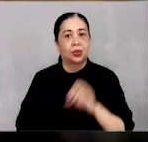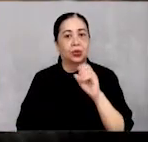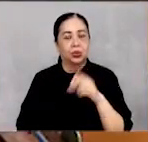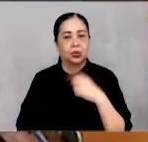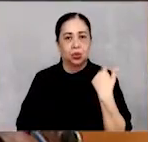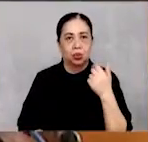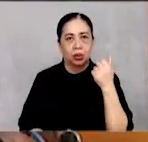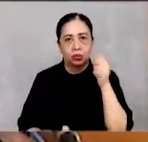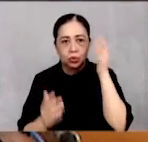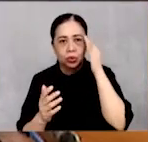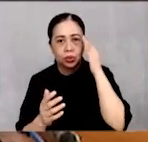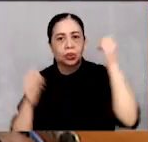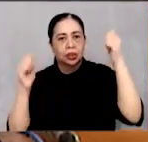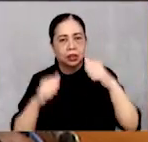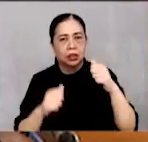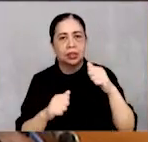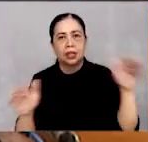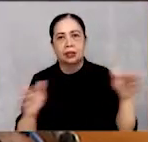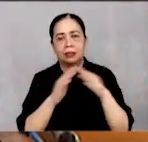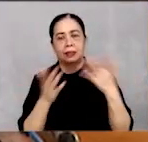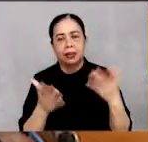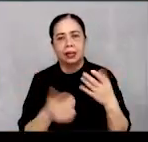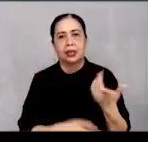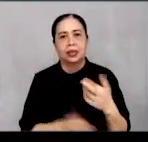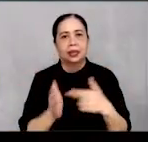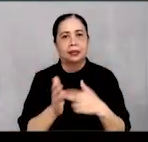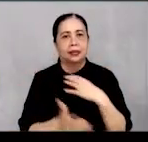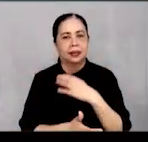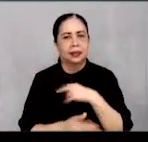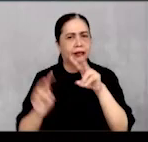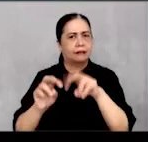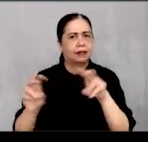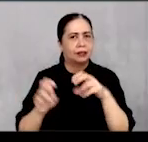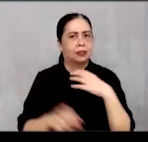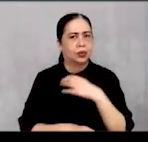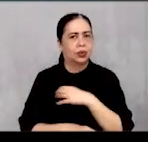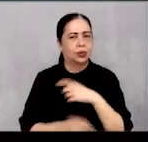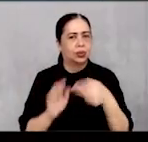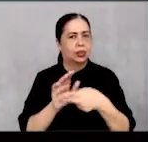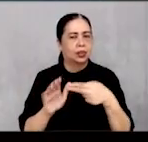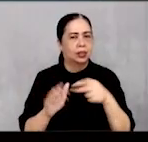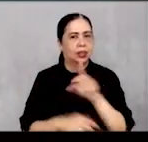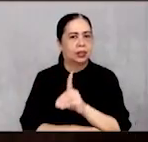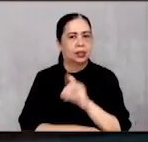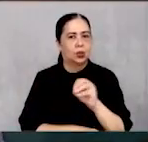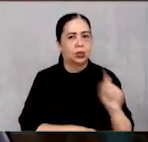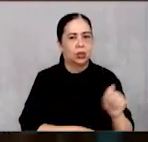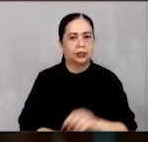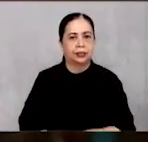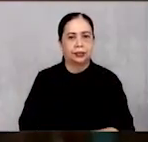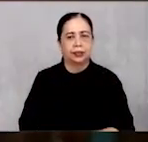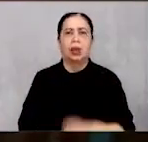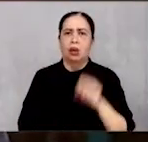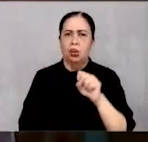na, pabor si Albay Representative Joey Salceda na imbestigahan ng Kongreso ang rebranding ng DOT. Ayoko kasi